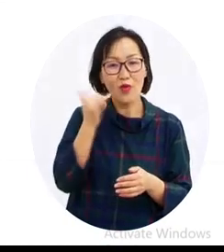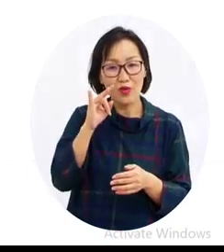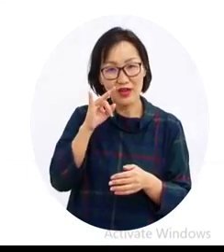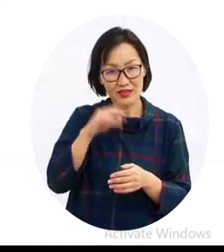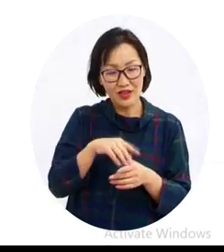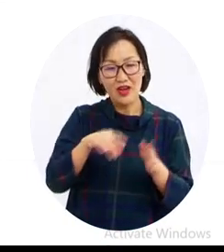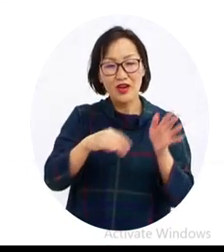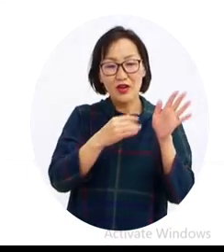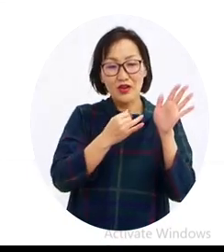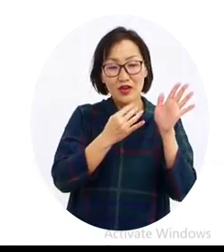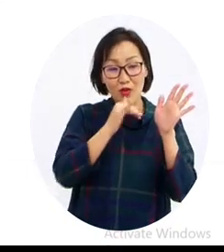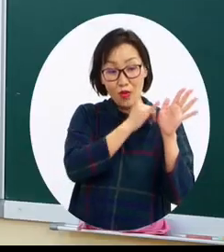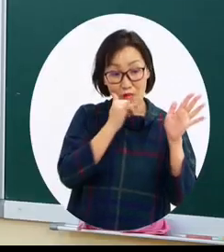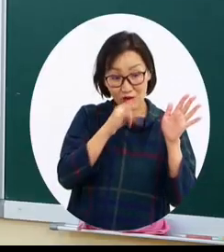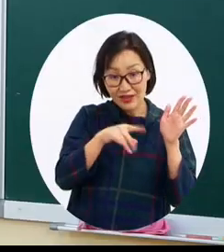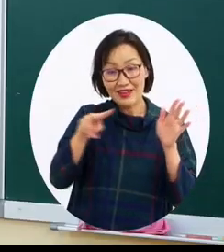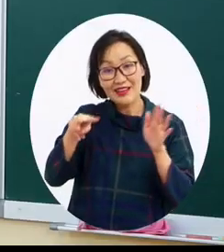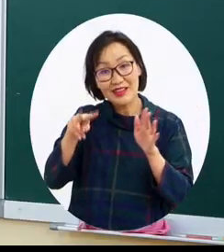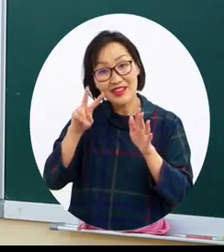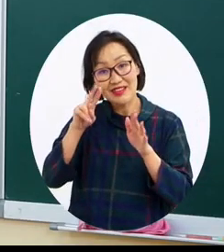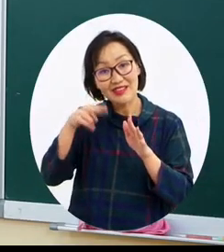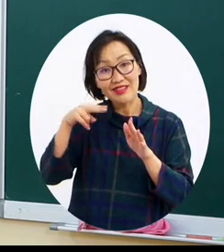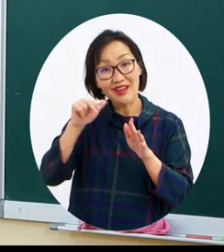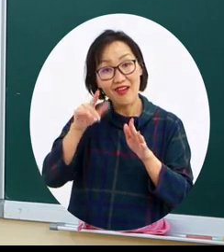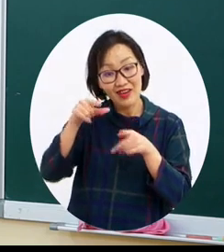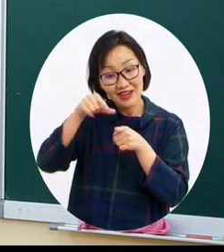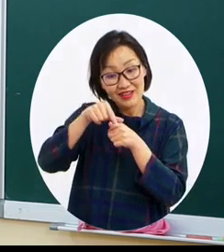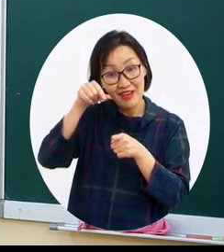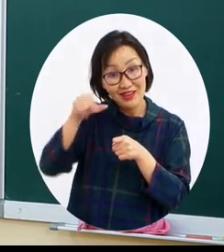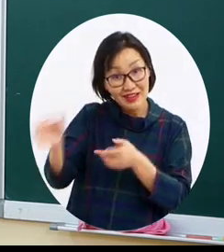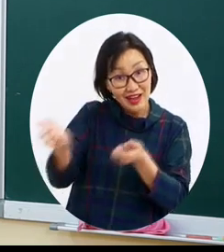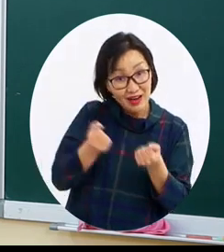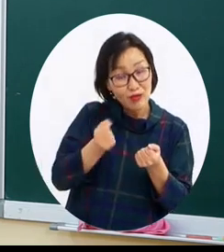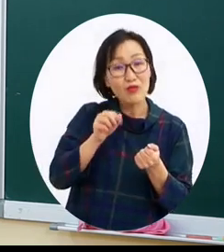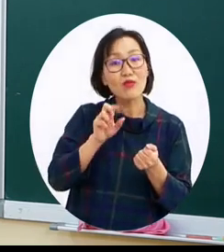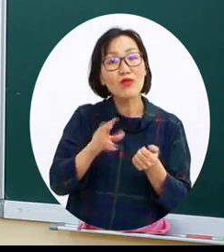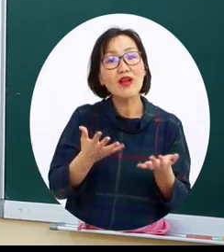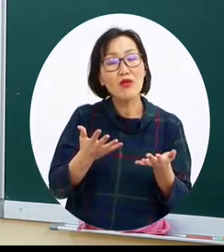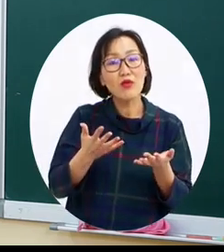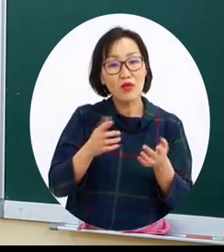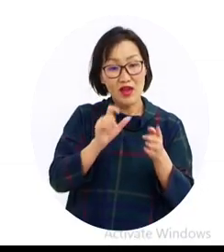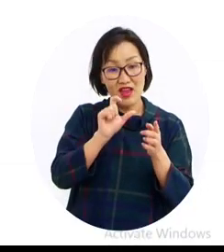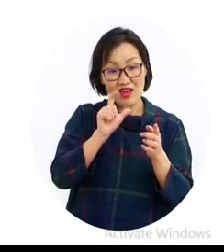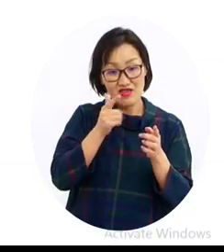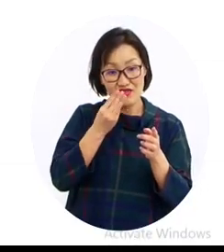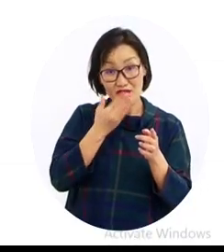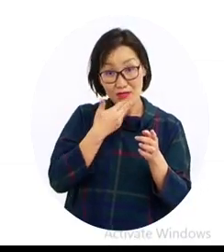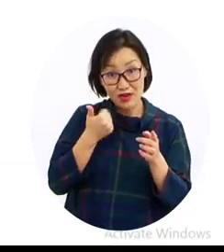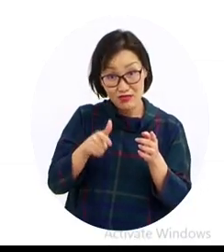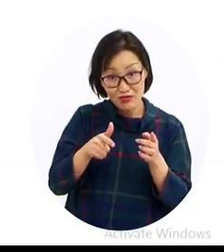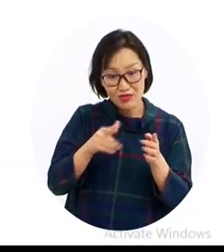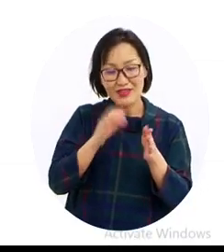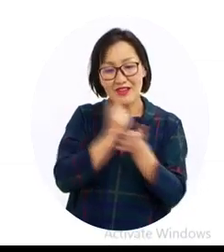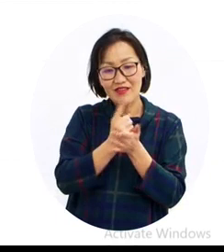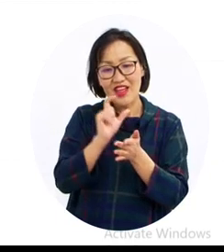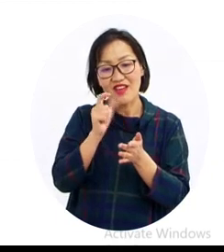гэглэжтэй төгссөн үгэнд үйл үг үүсэх ил даврыг залгахад ихшиг ардан жирэлдэг. За энэ нь юу гэсэн үг гэхээр ихшигт гэглэж гэдэг